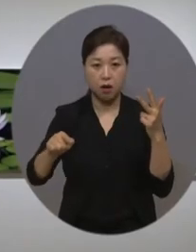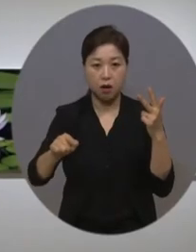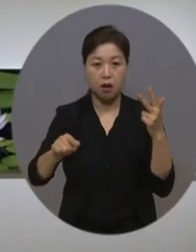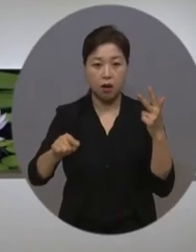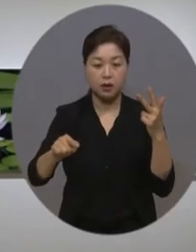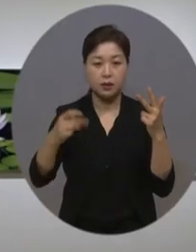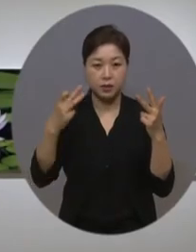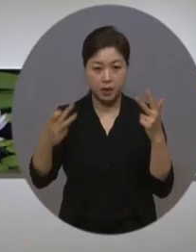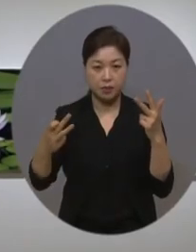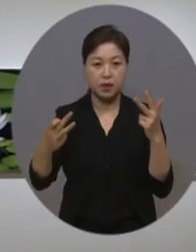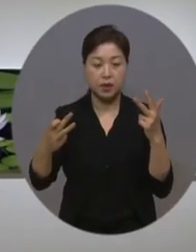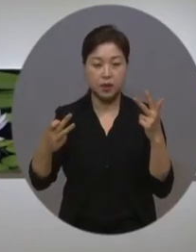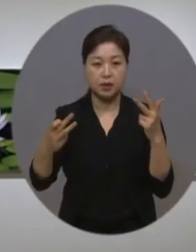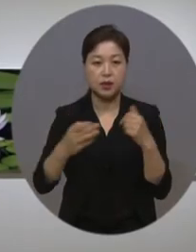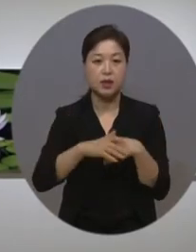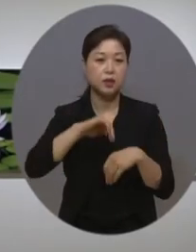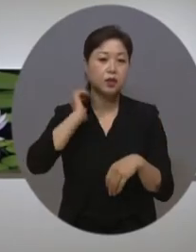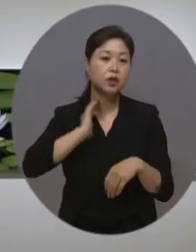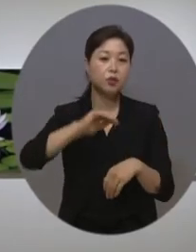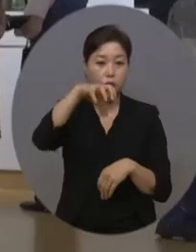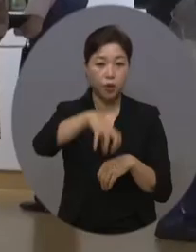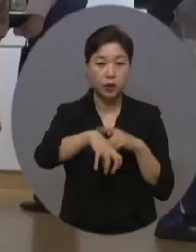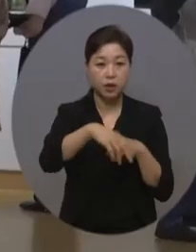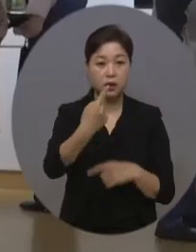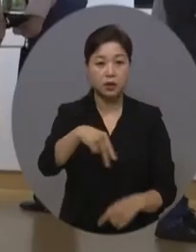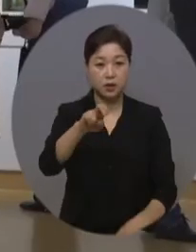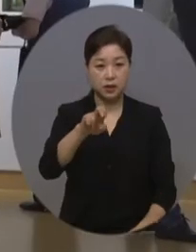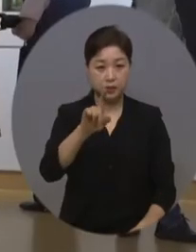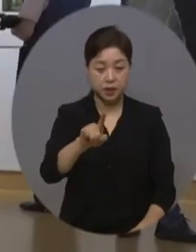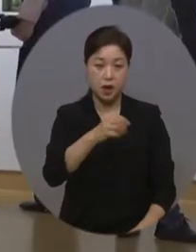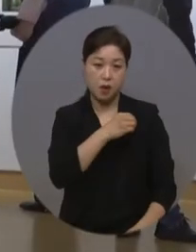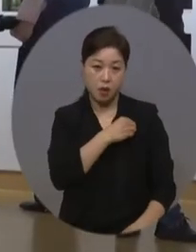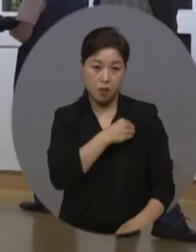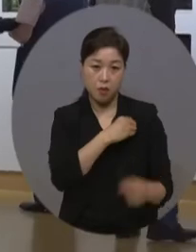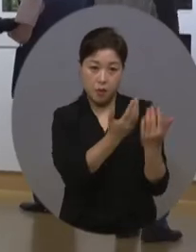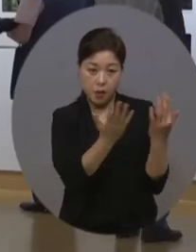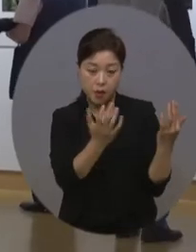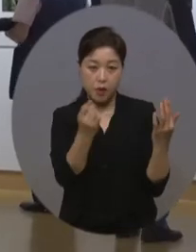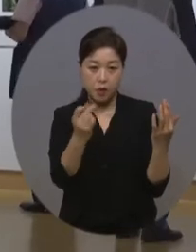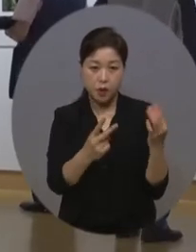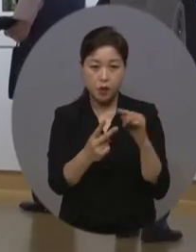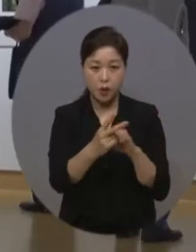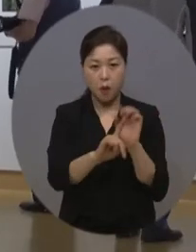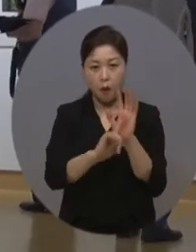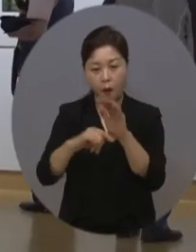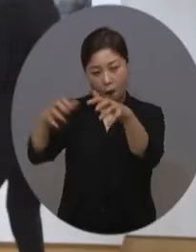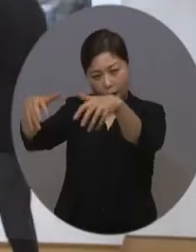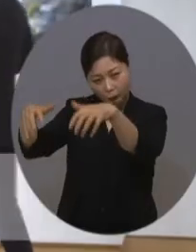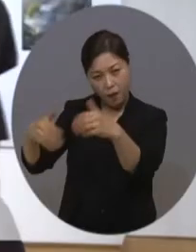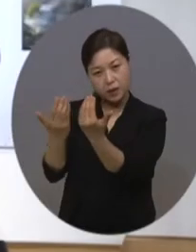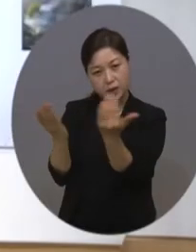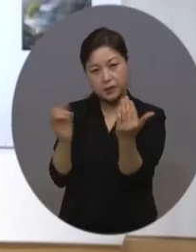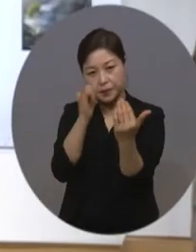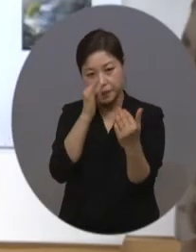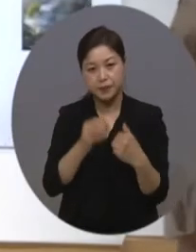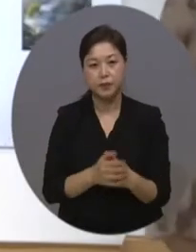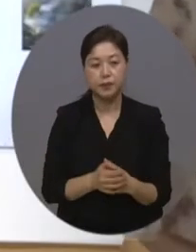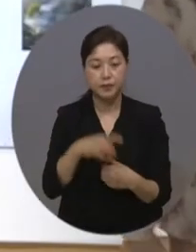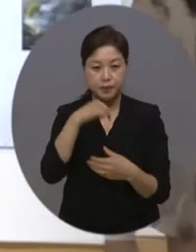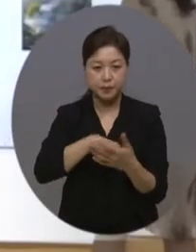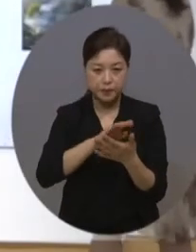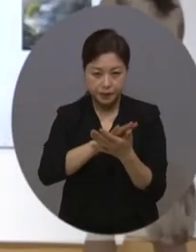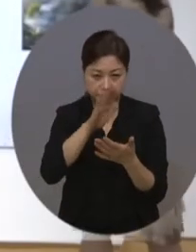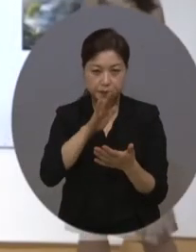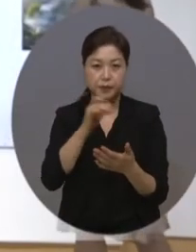전당 원형 전시장에서 2021년 회원전 및 공모전 전시회를 가졌습니다. 뜨거운 열정과